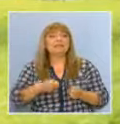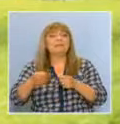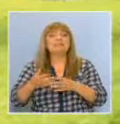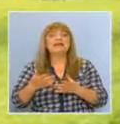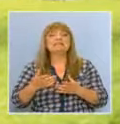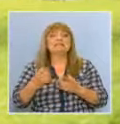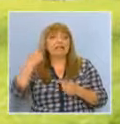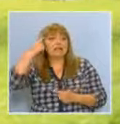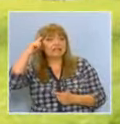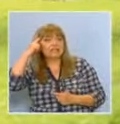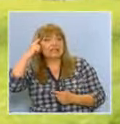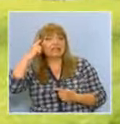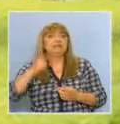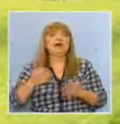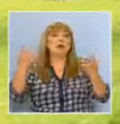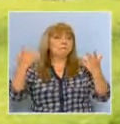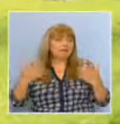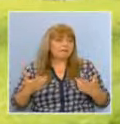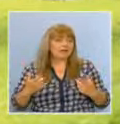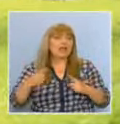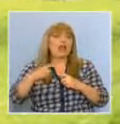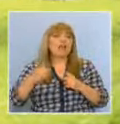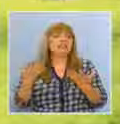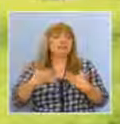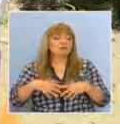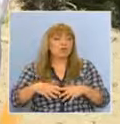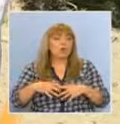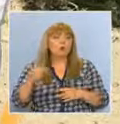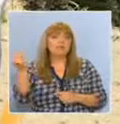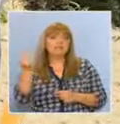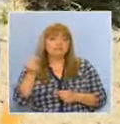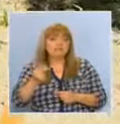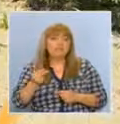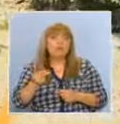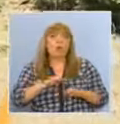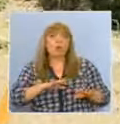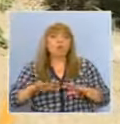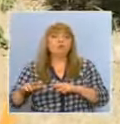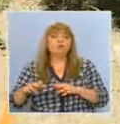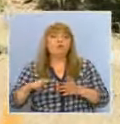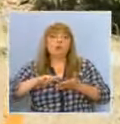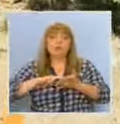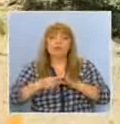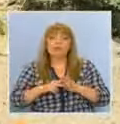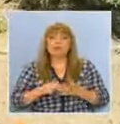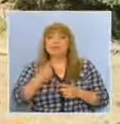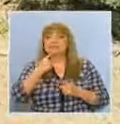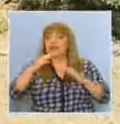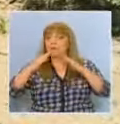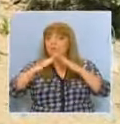към технологии, компютърно моделиране, изобразително изкуство. За покрив сме използвали